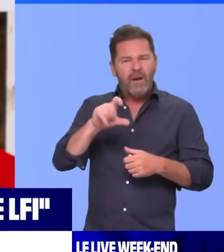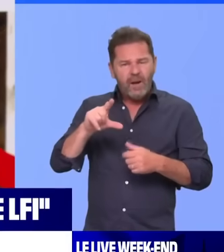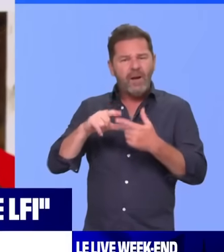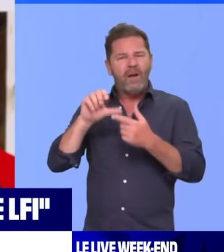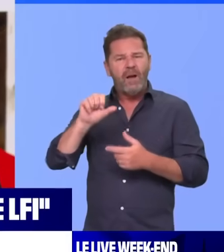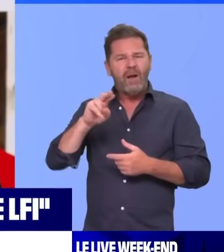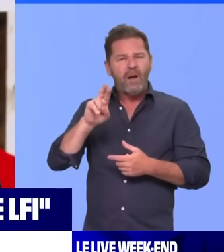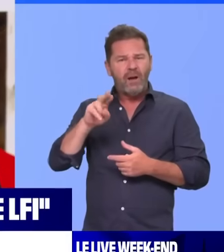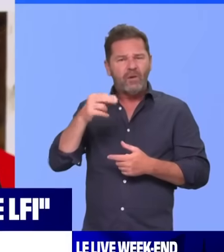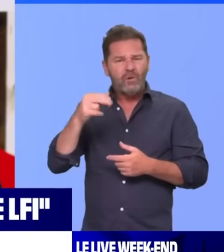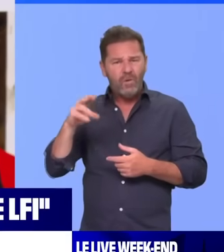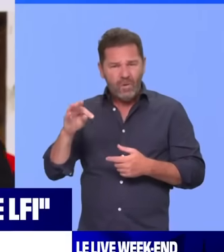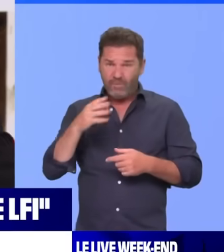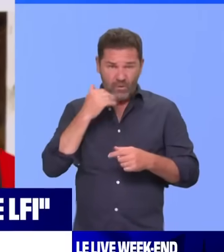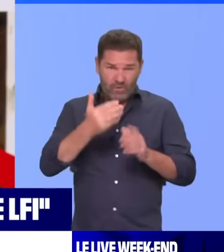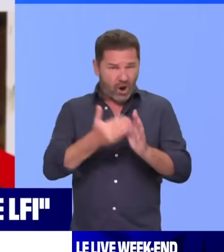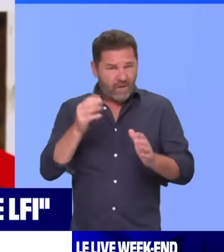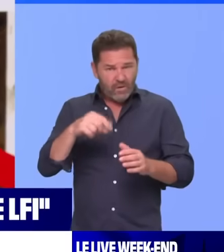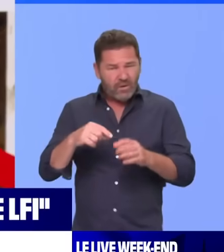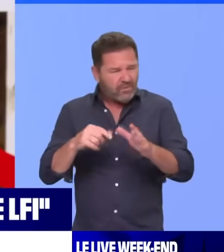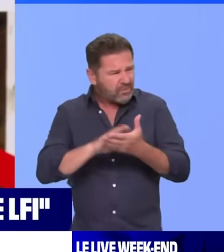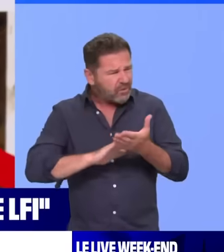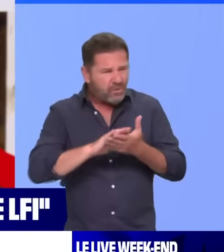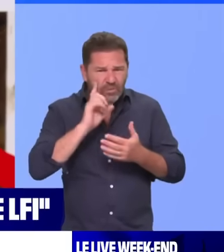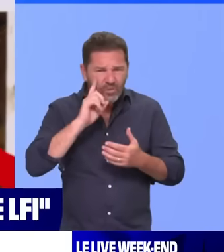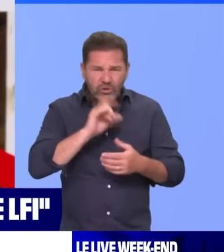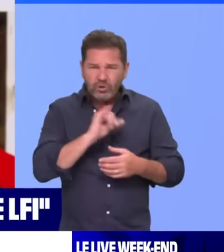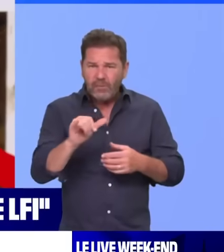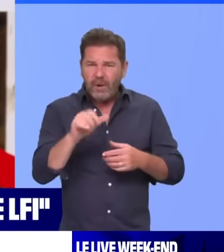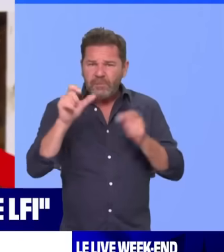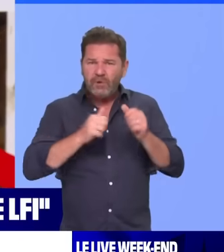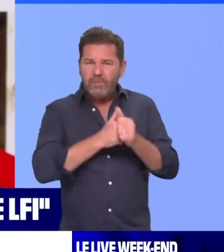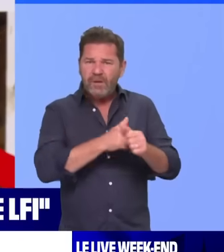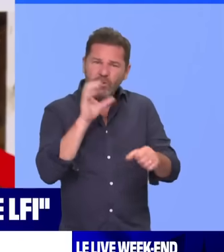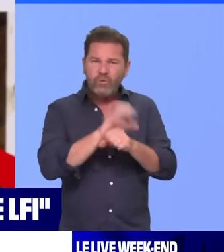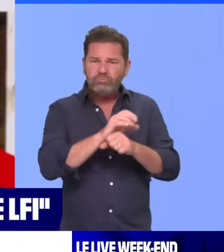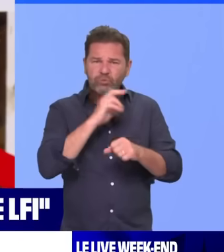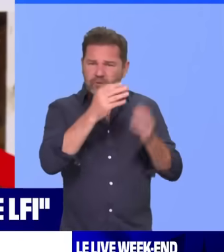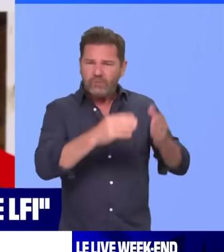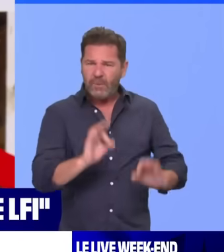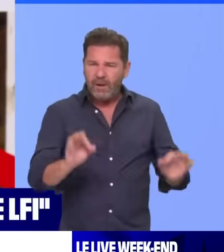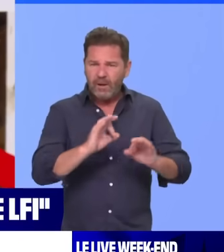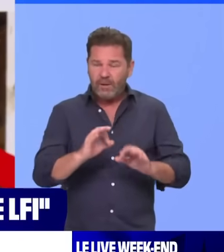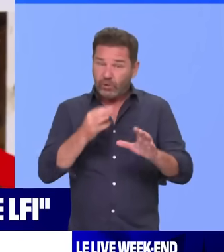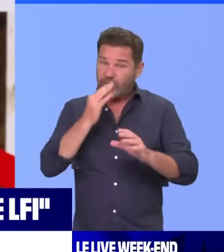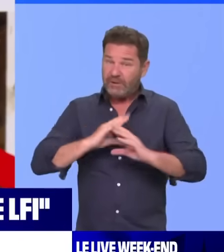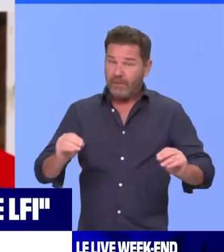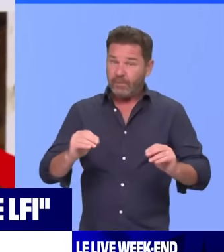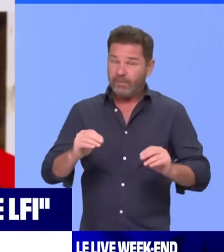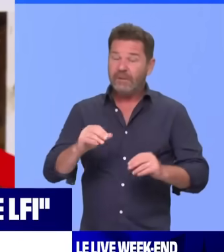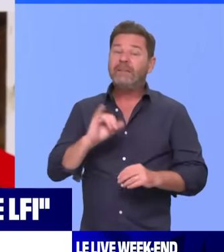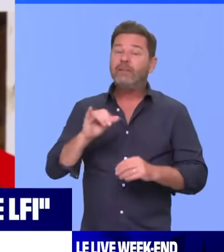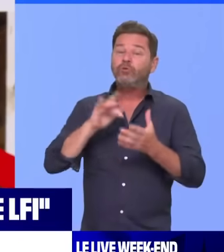a été poursuivi pour le moindre acte antisémite vous savez je vais le dire avec beaucoup de calme mais avec beaucoup de fermeté les seuls qui ont été